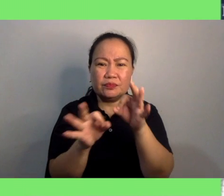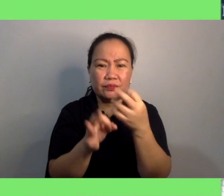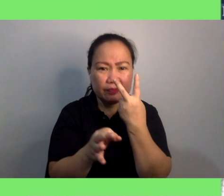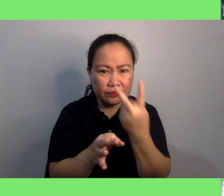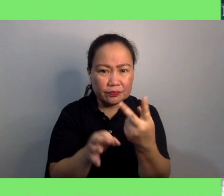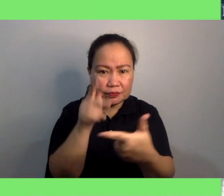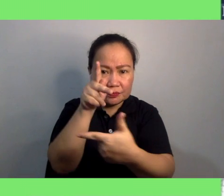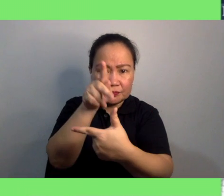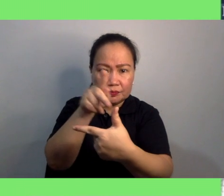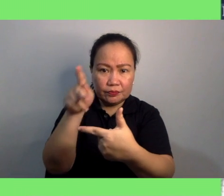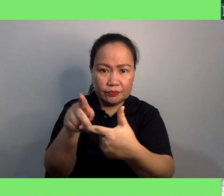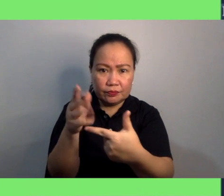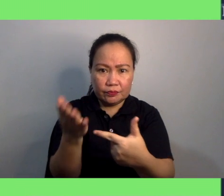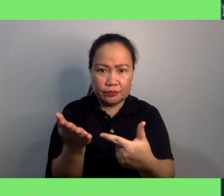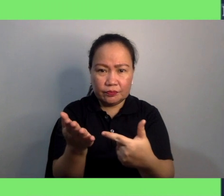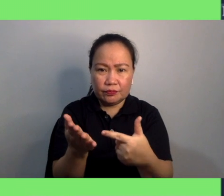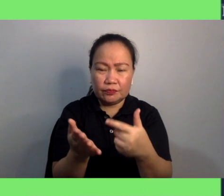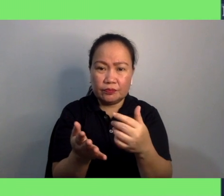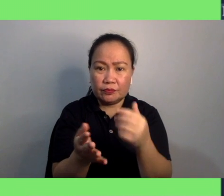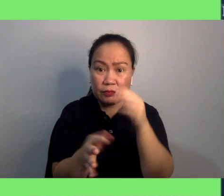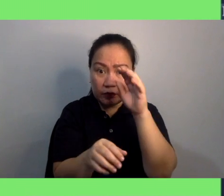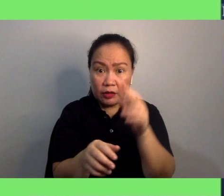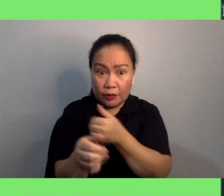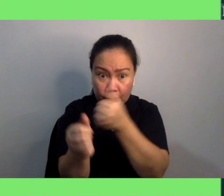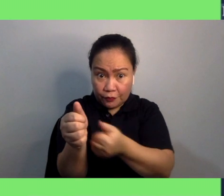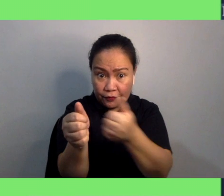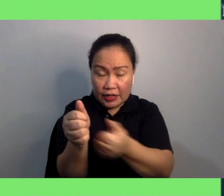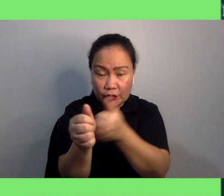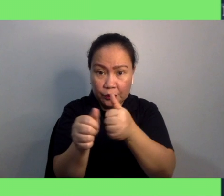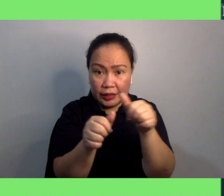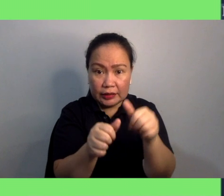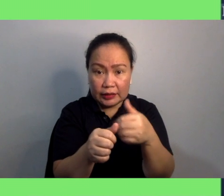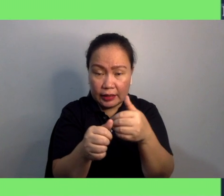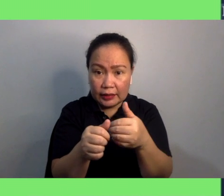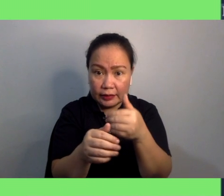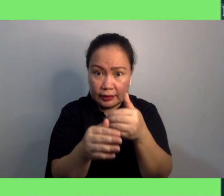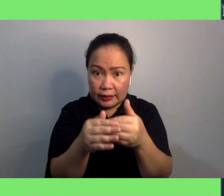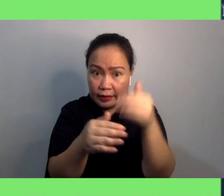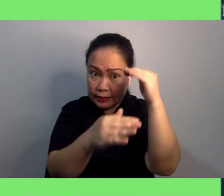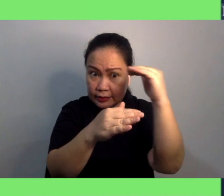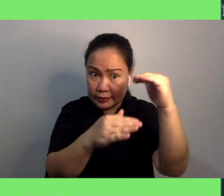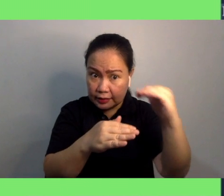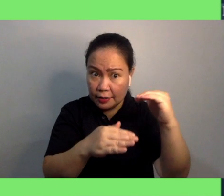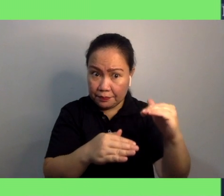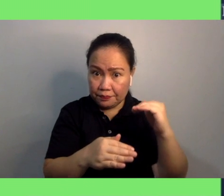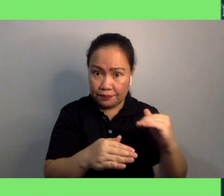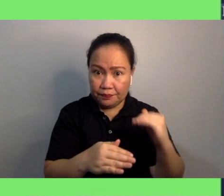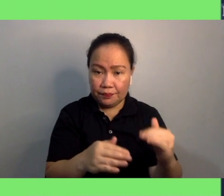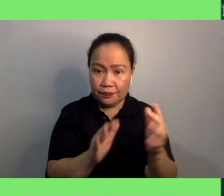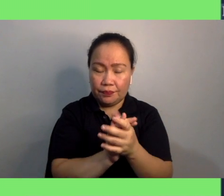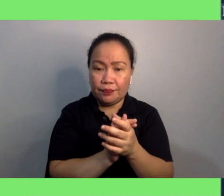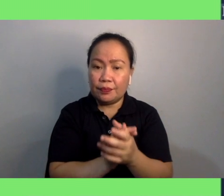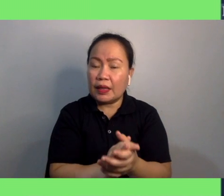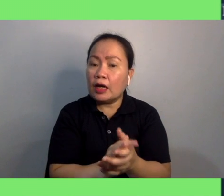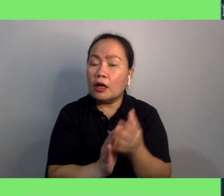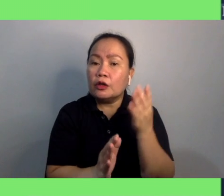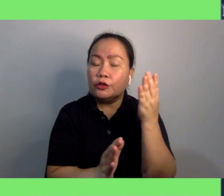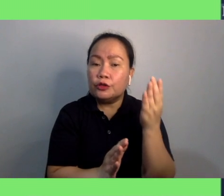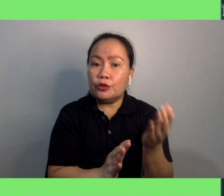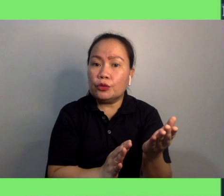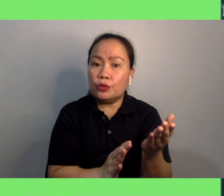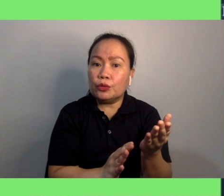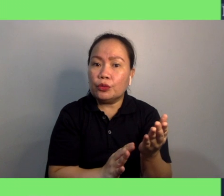inyong protractor, so by following the steps na pinakita ko kanina, so ang una po natin gagawin is you have